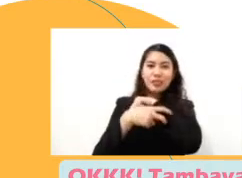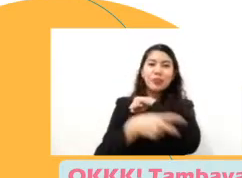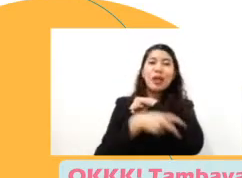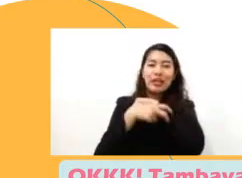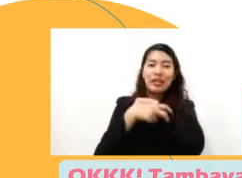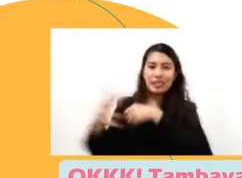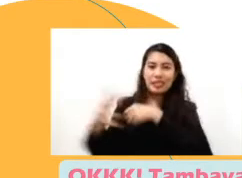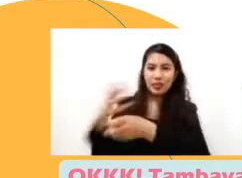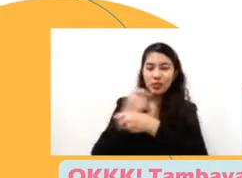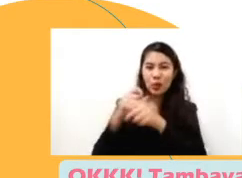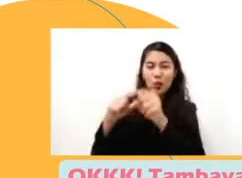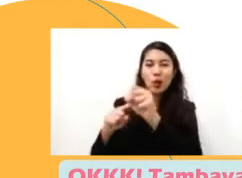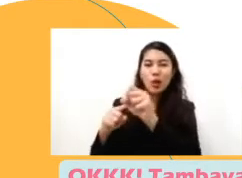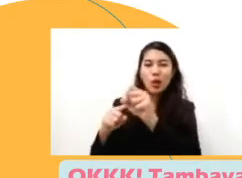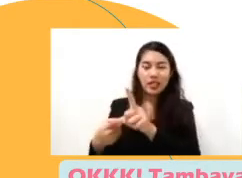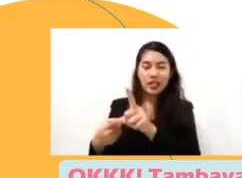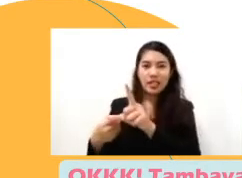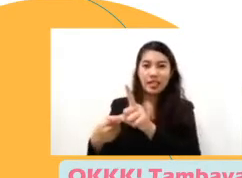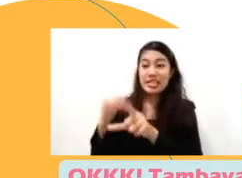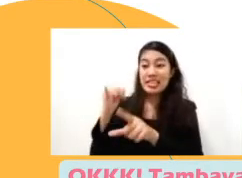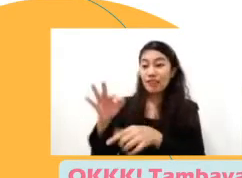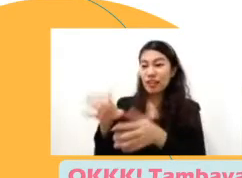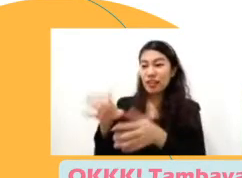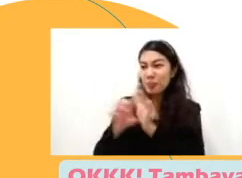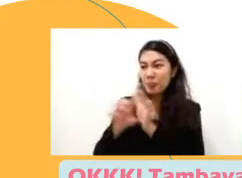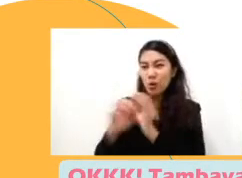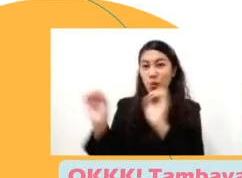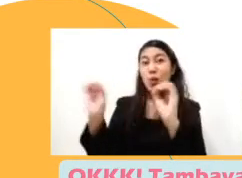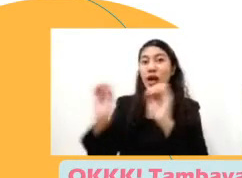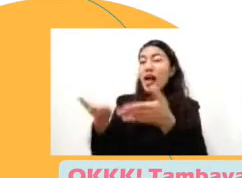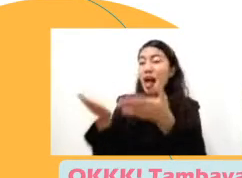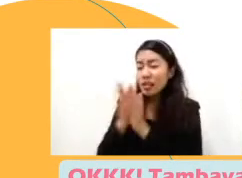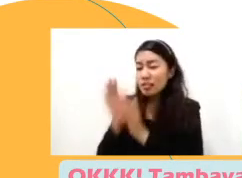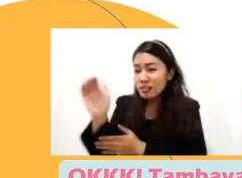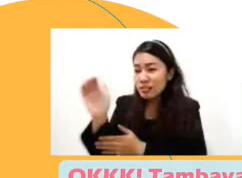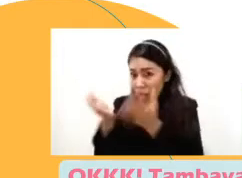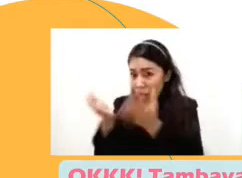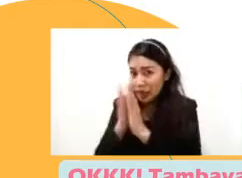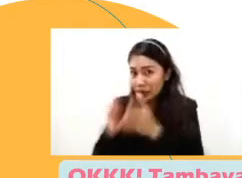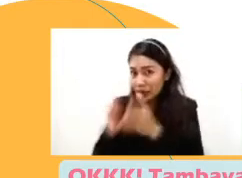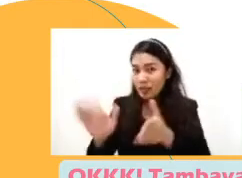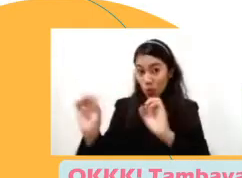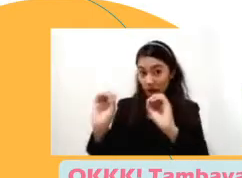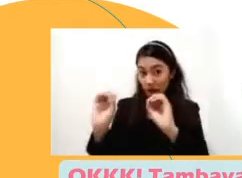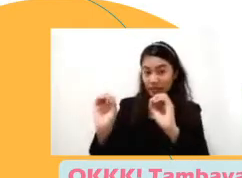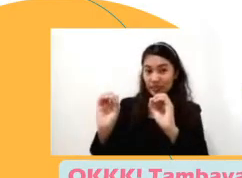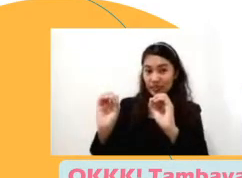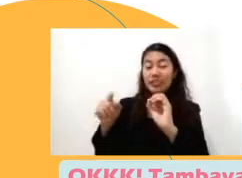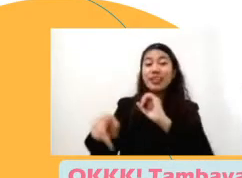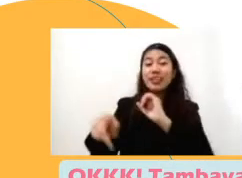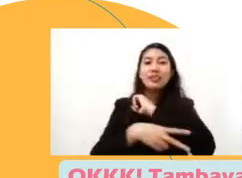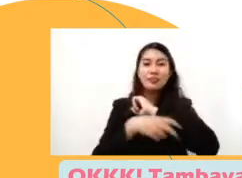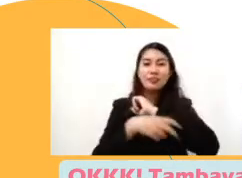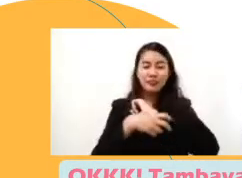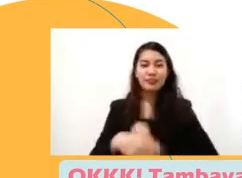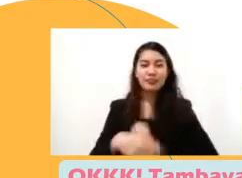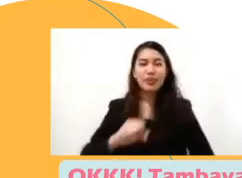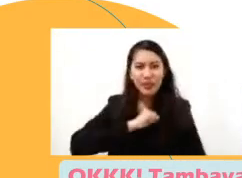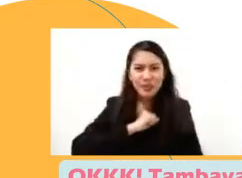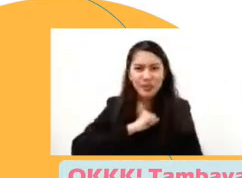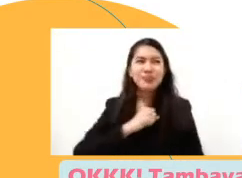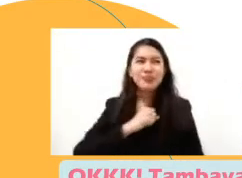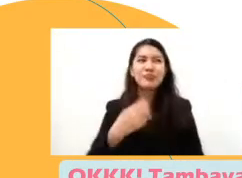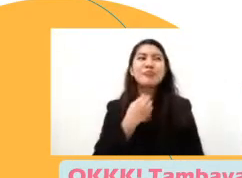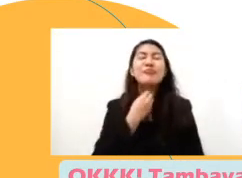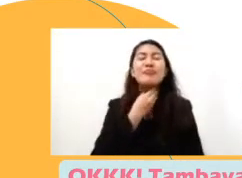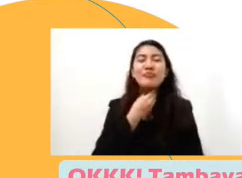hindi na pinapaalam. Nang hindi pinapaalam. Ayan. May nagtanong. Kaya ko pa ba? kaya pa ate. Saan